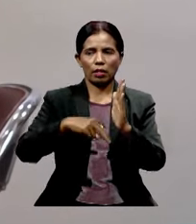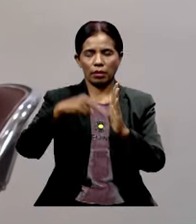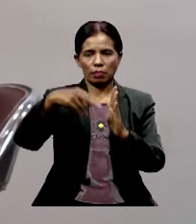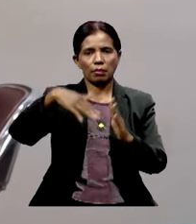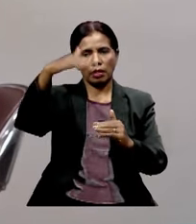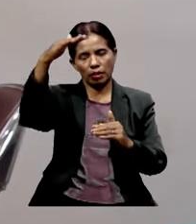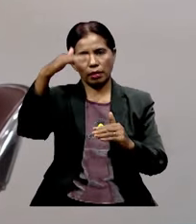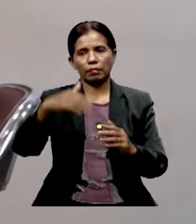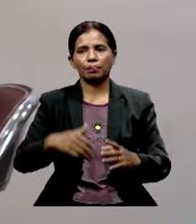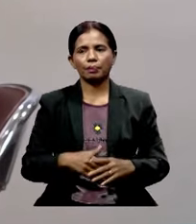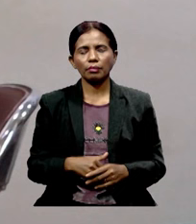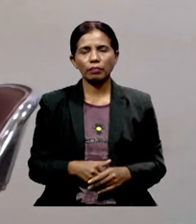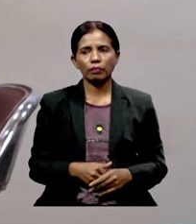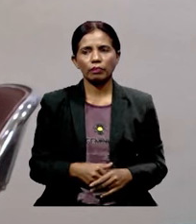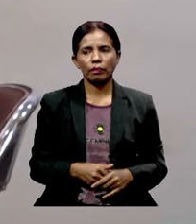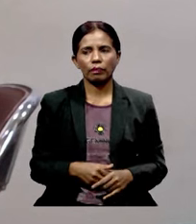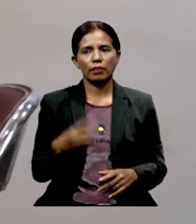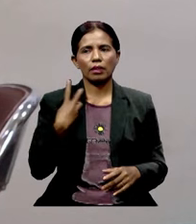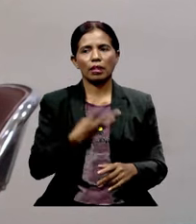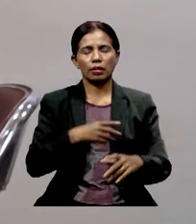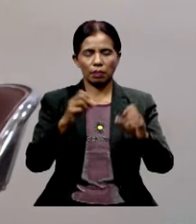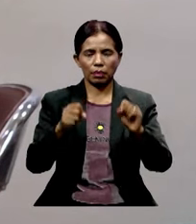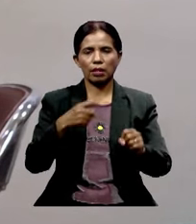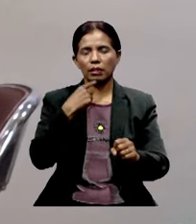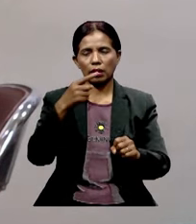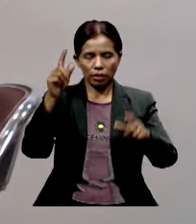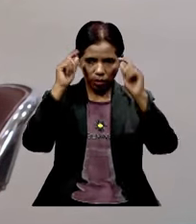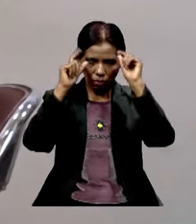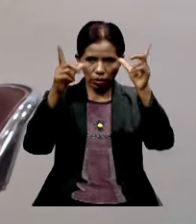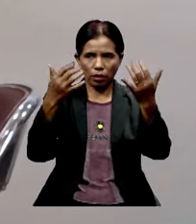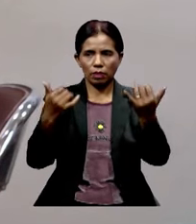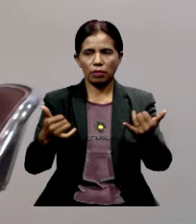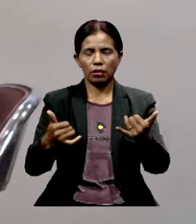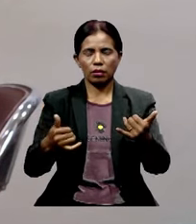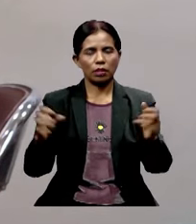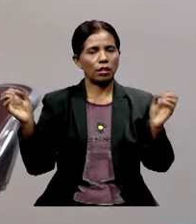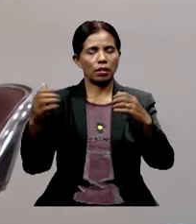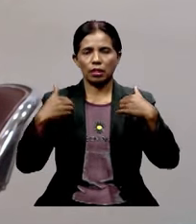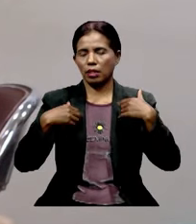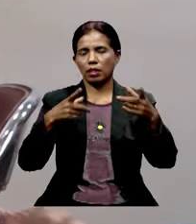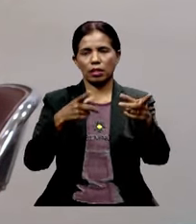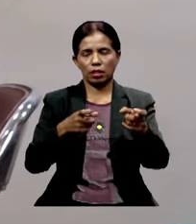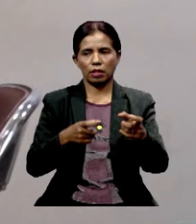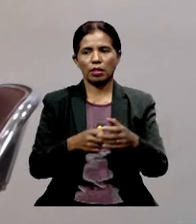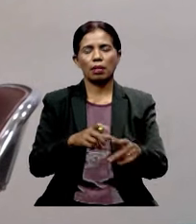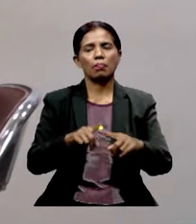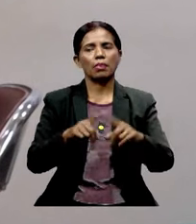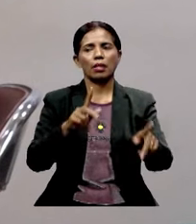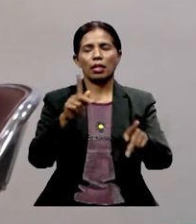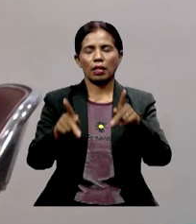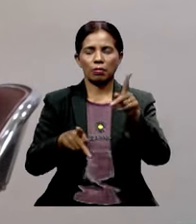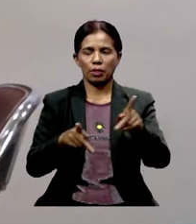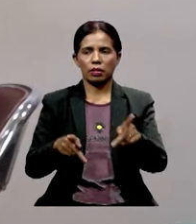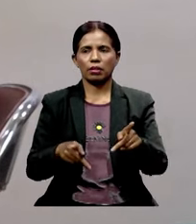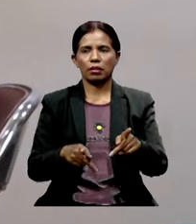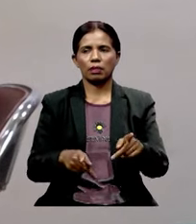letene. Ya, nebe, ita vele dian kata timorni, awara rani, kilat la terutu. Mabe, ema sira bu sira ne bakarai